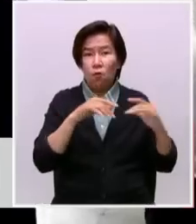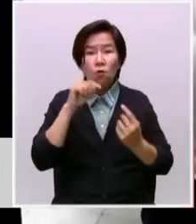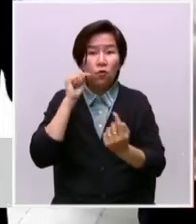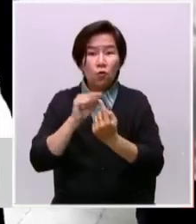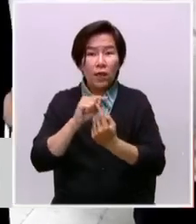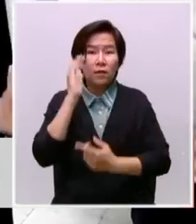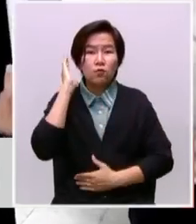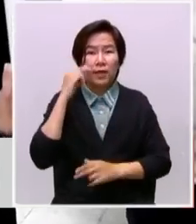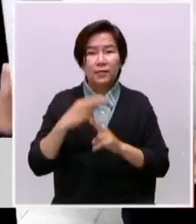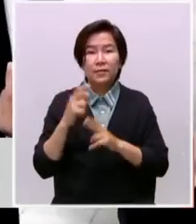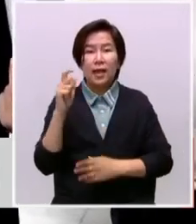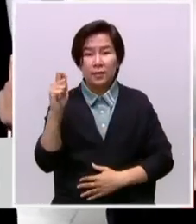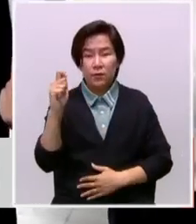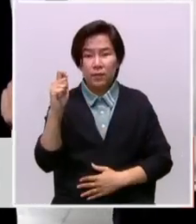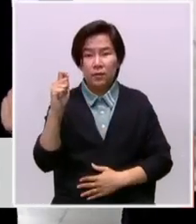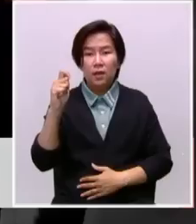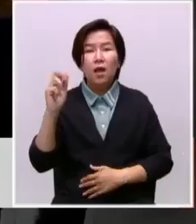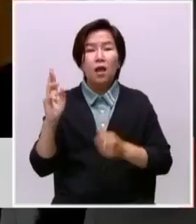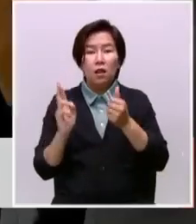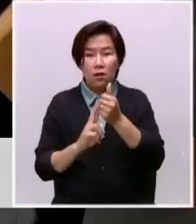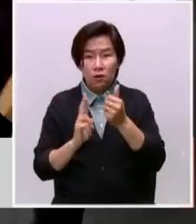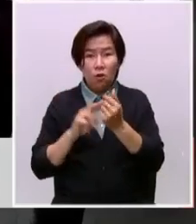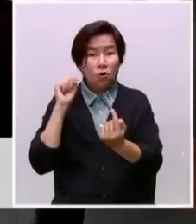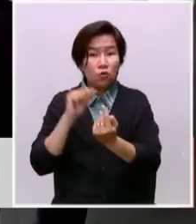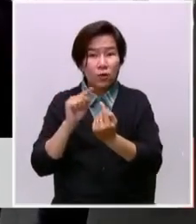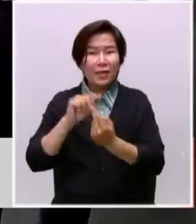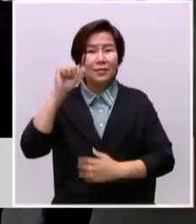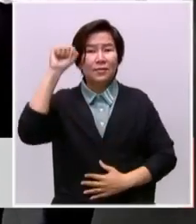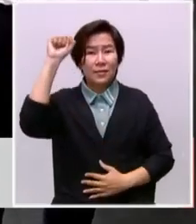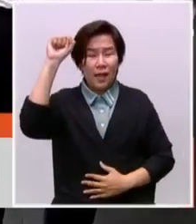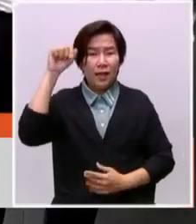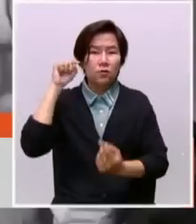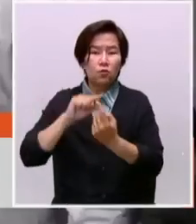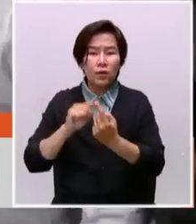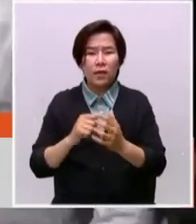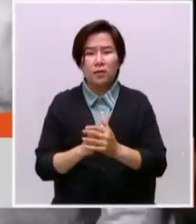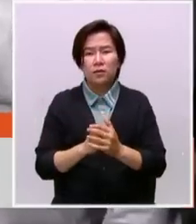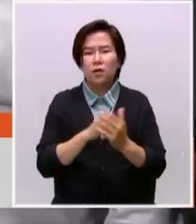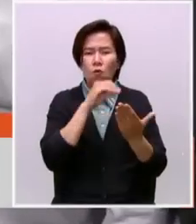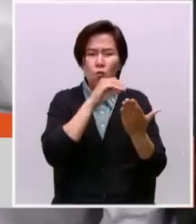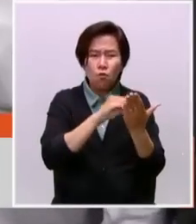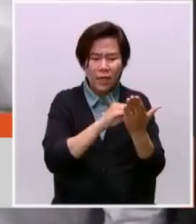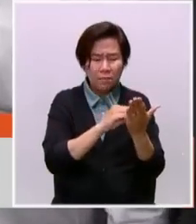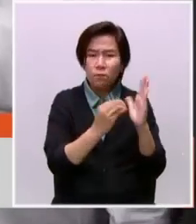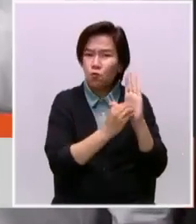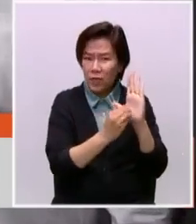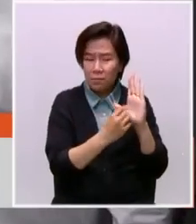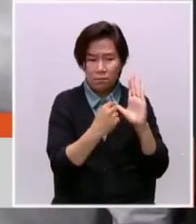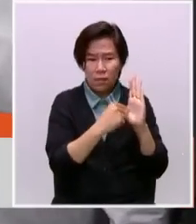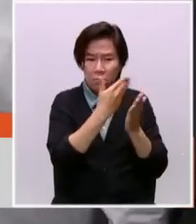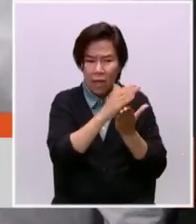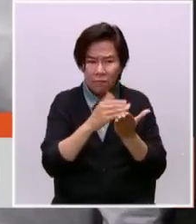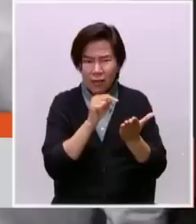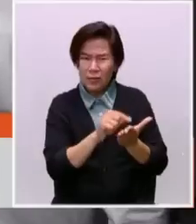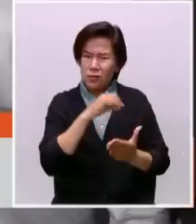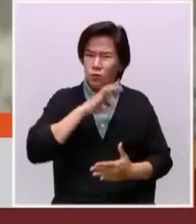อวิสุวรรณภักดีรองหัวหน้าพรรคชาติพัฒนากกล้ายื่นฟ้องแบ่งเขตในกรุงเทพมหานครคดีที่